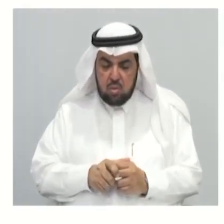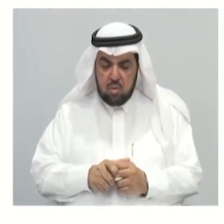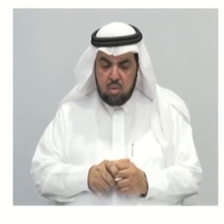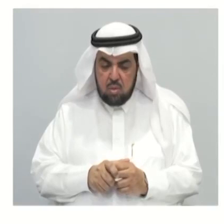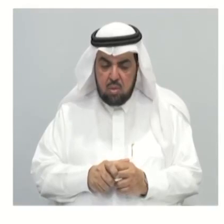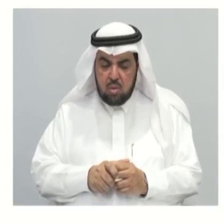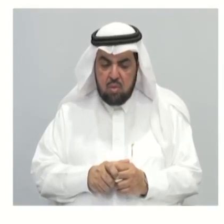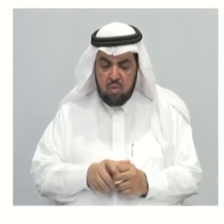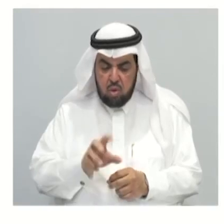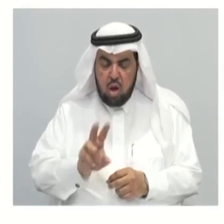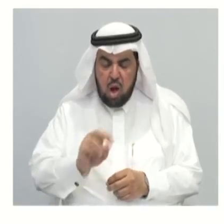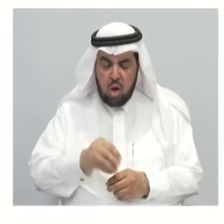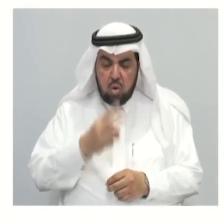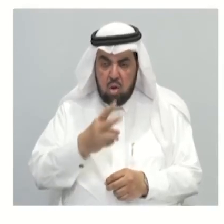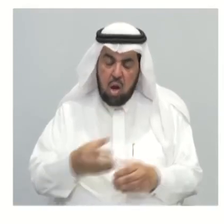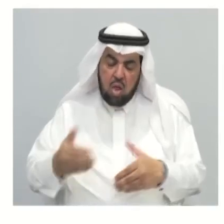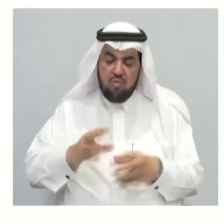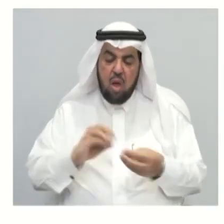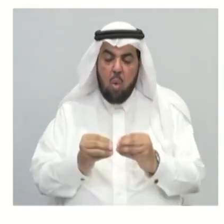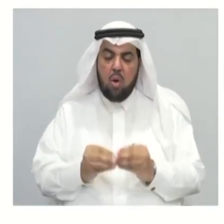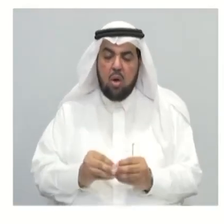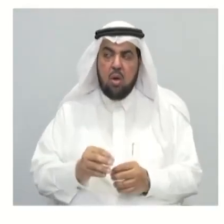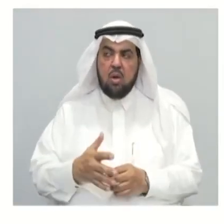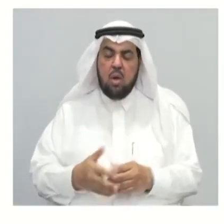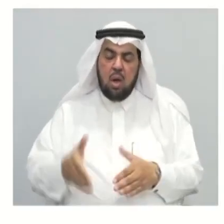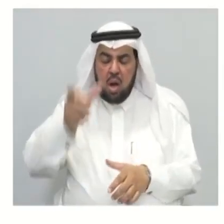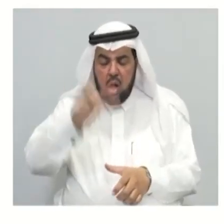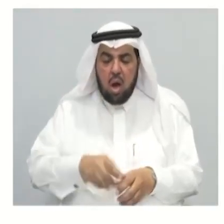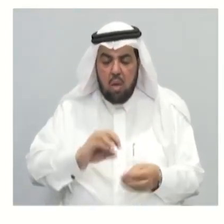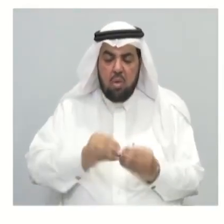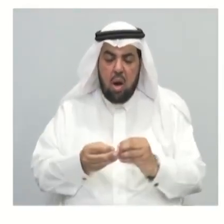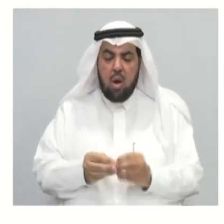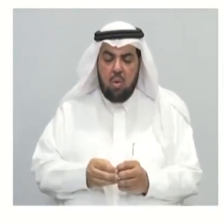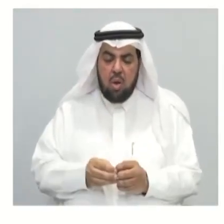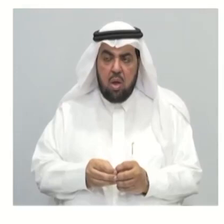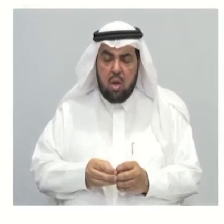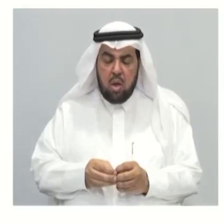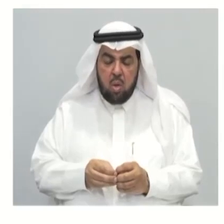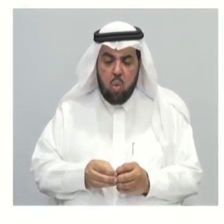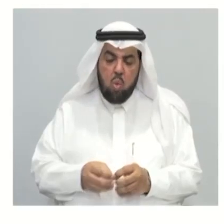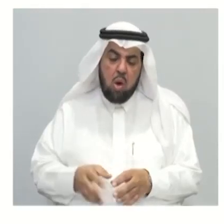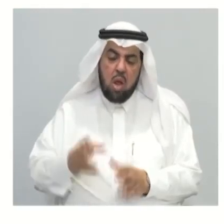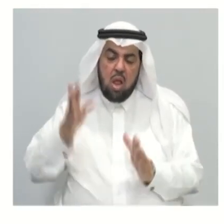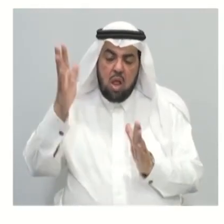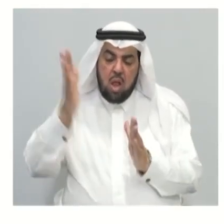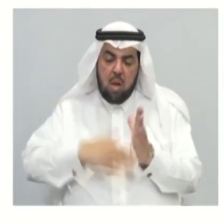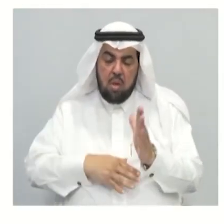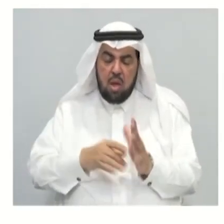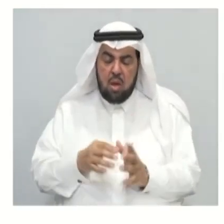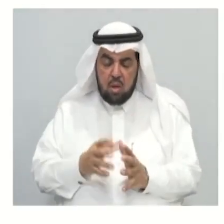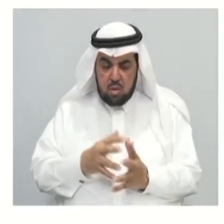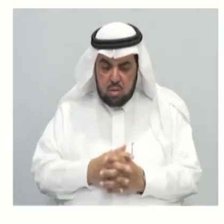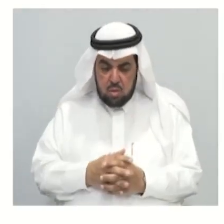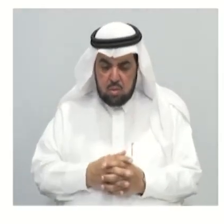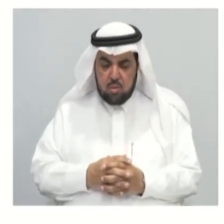موافق وهكذا اضفنا لونين لقائمه الالوان والتعبئه